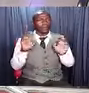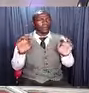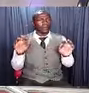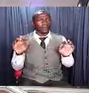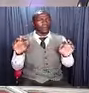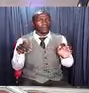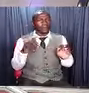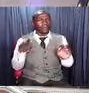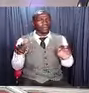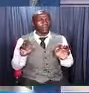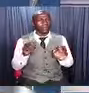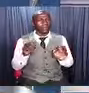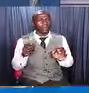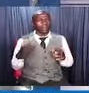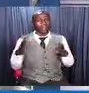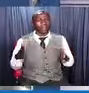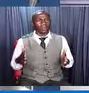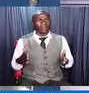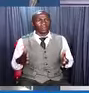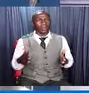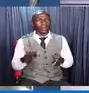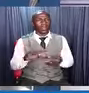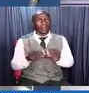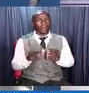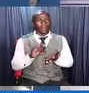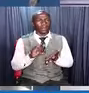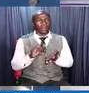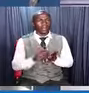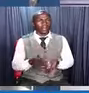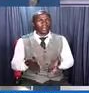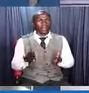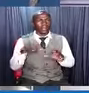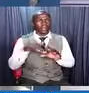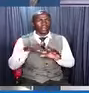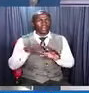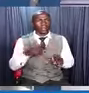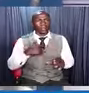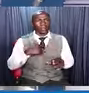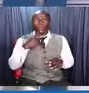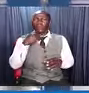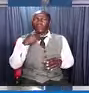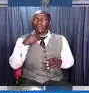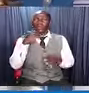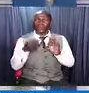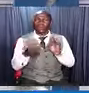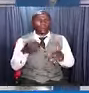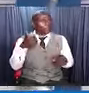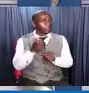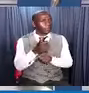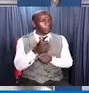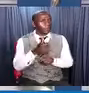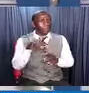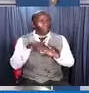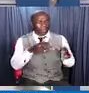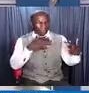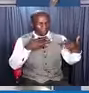count the wrongs of the other person. Niliumbika hivi siku hizo mimi. That was created in me. Hata ukaniambia mjinga pambavu. Even though you make hapa ndani